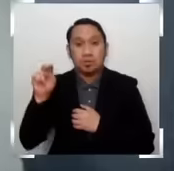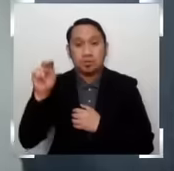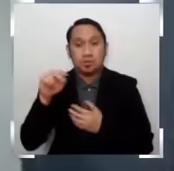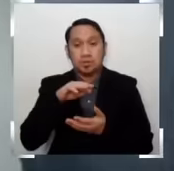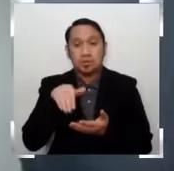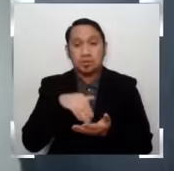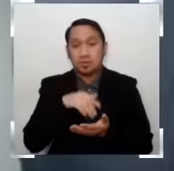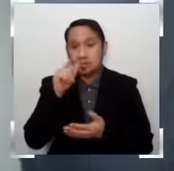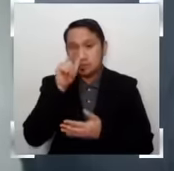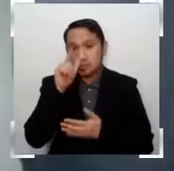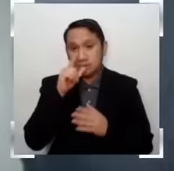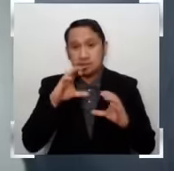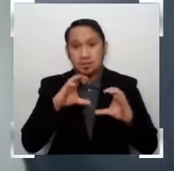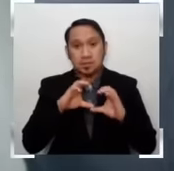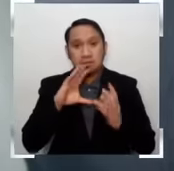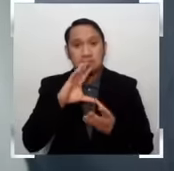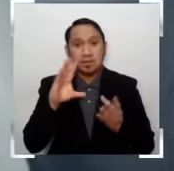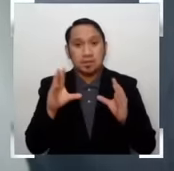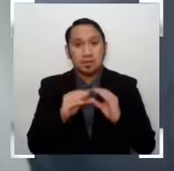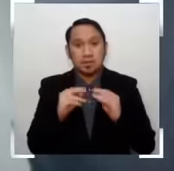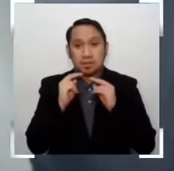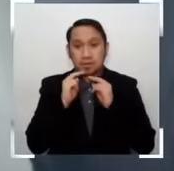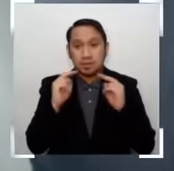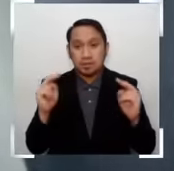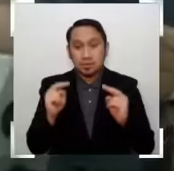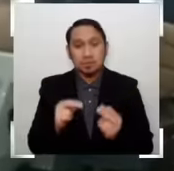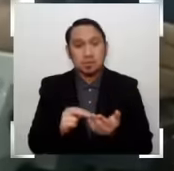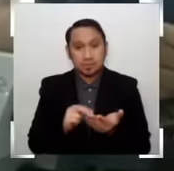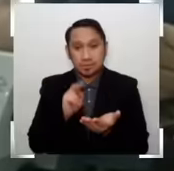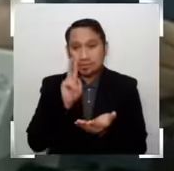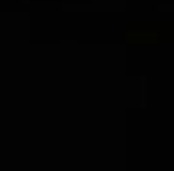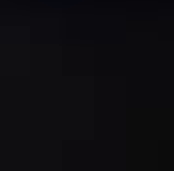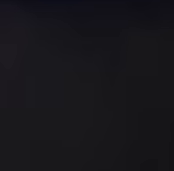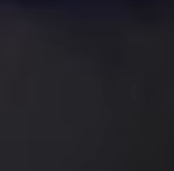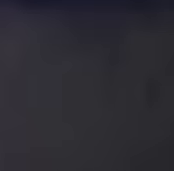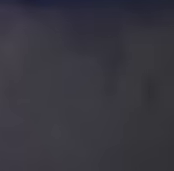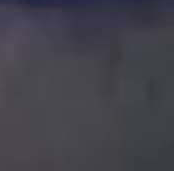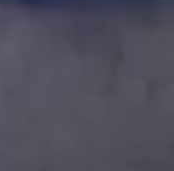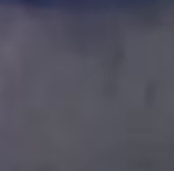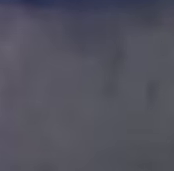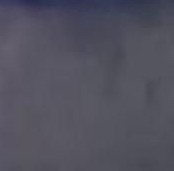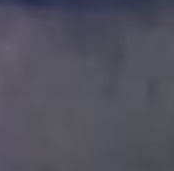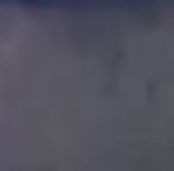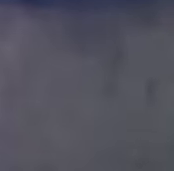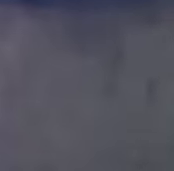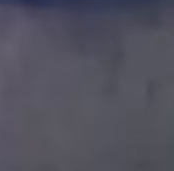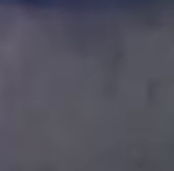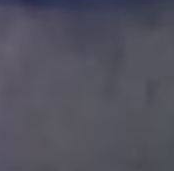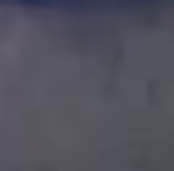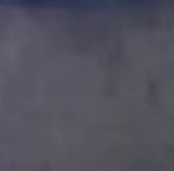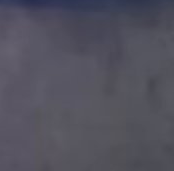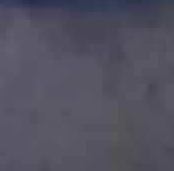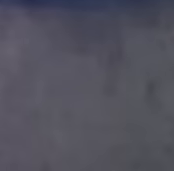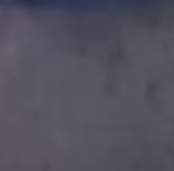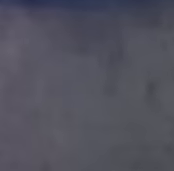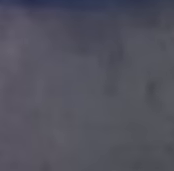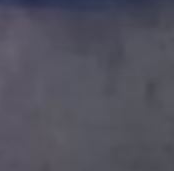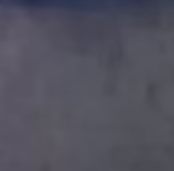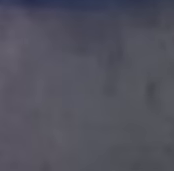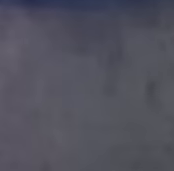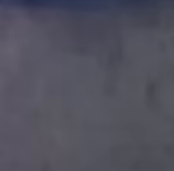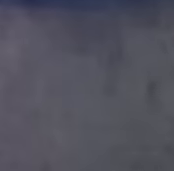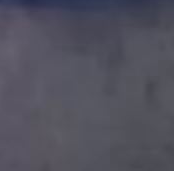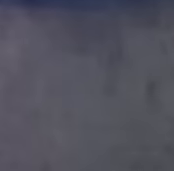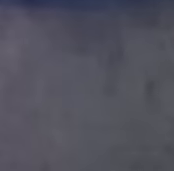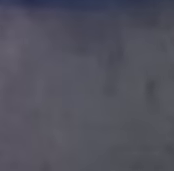Integrated News, Jasmine Gabriel Galban, ang inyong saksi. Mga kapuso, saksihan ang unang pasok